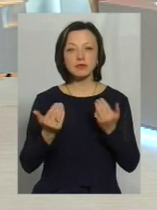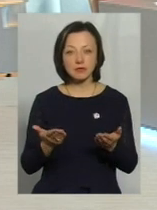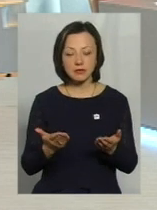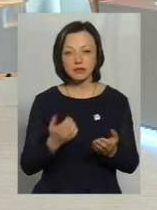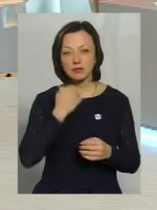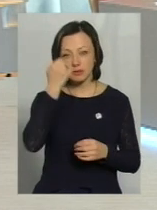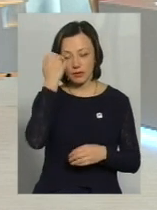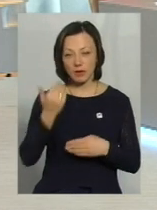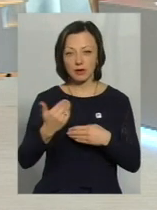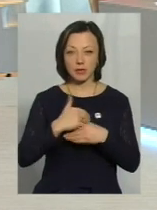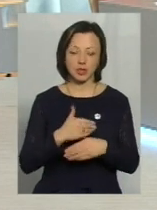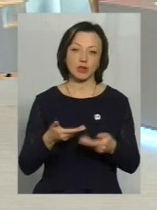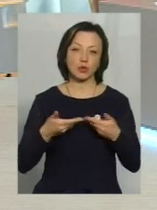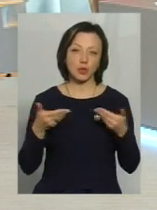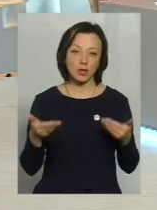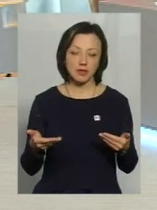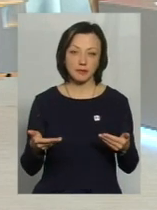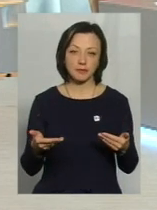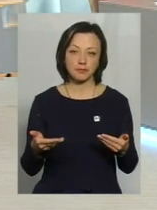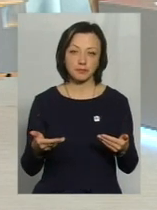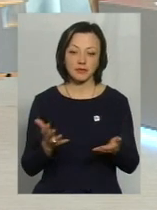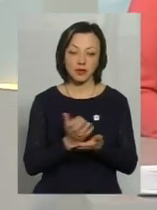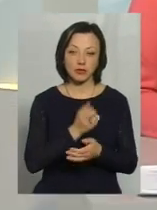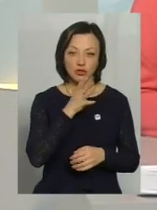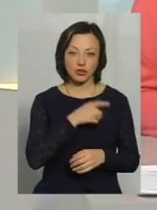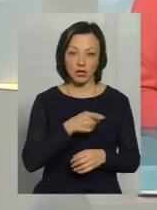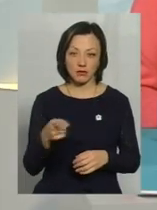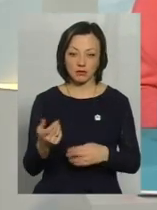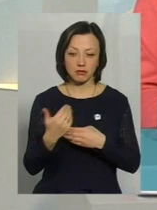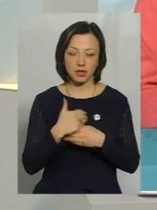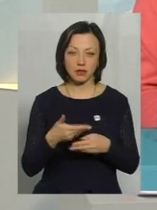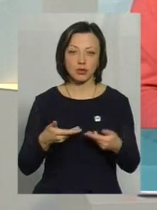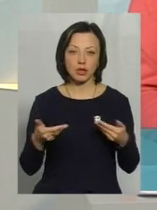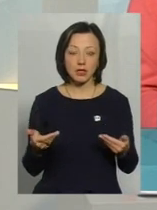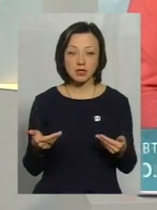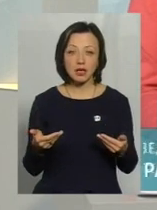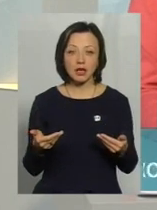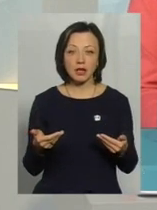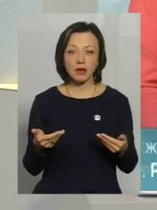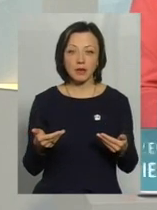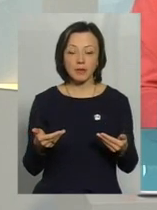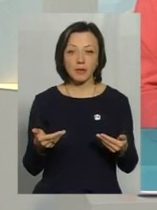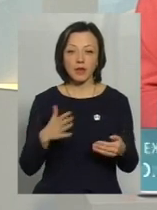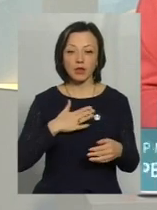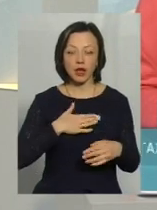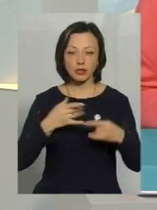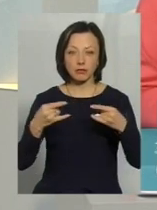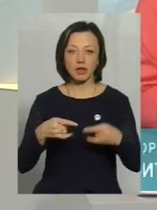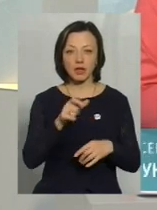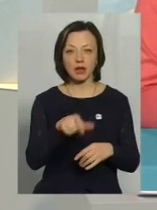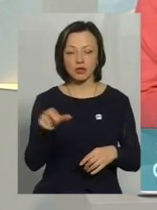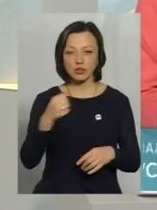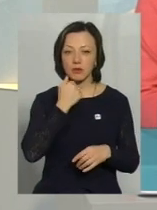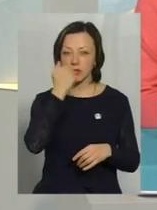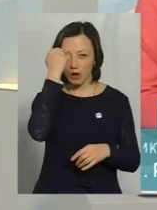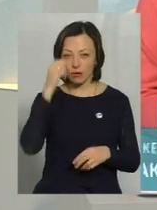Дякую за те, що сьогодні знайшли час для того, щоб поговорити у цій студії. Нашим телеглядачам я